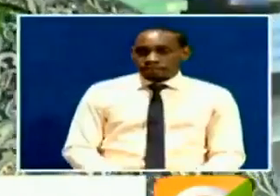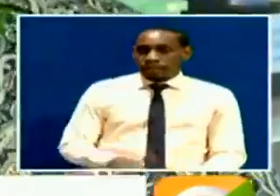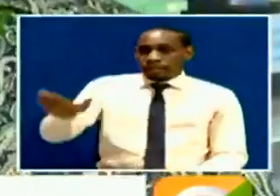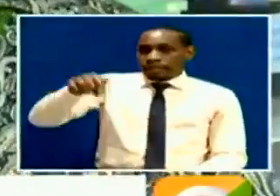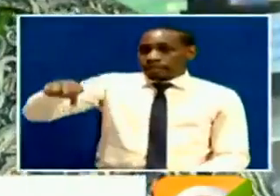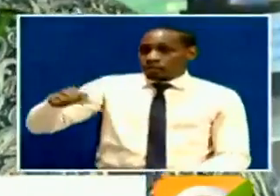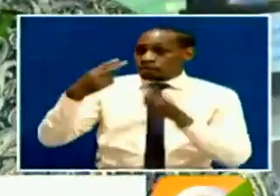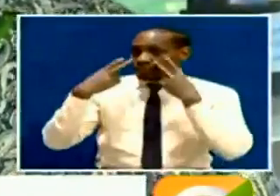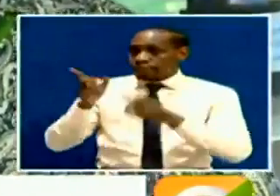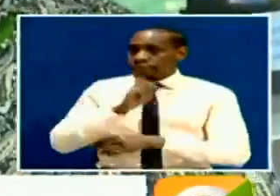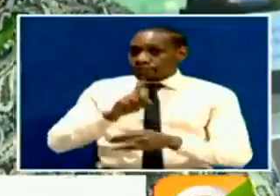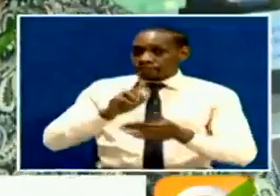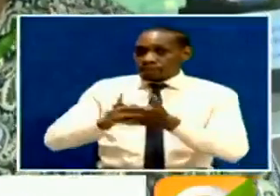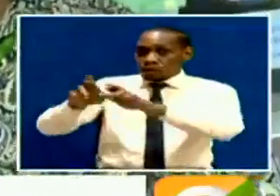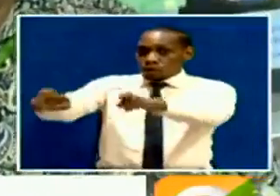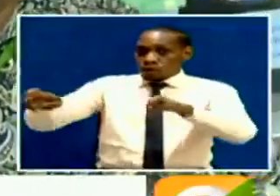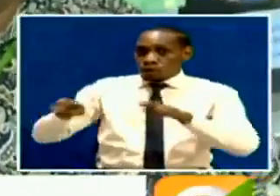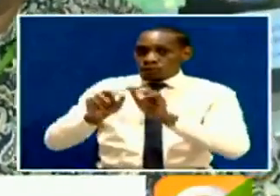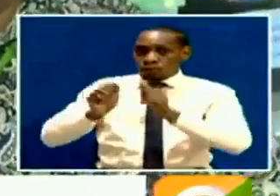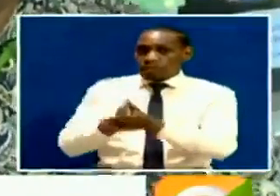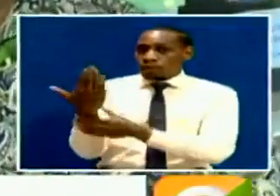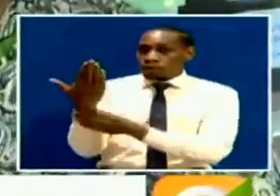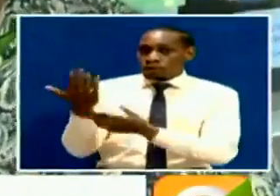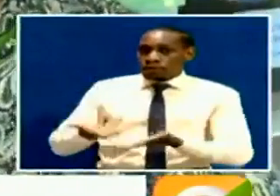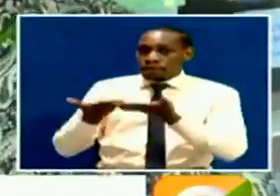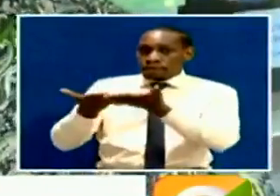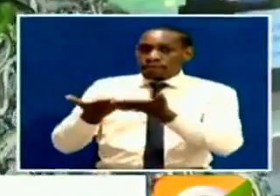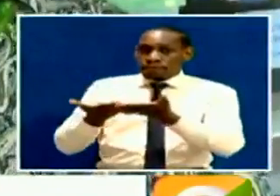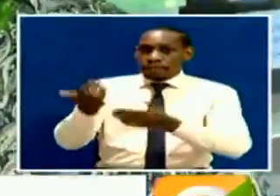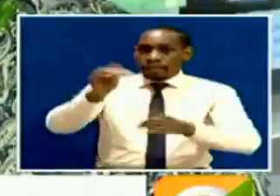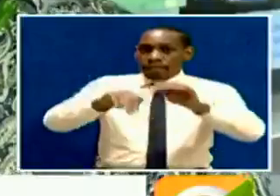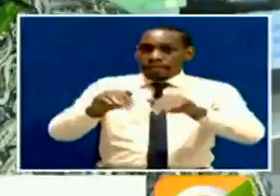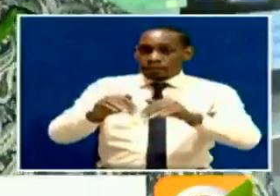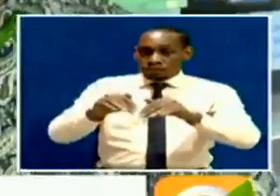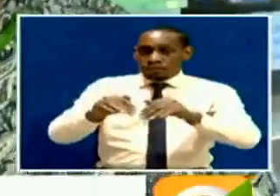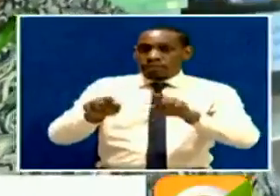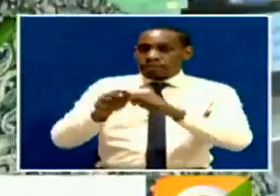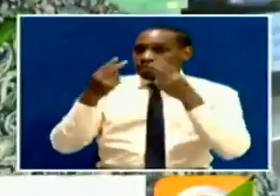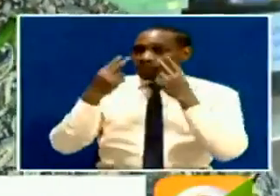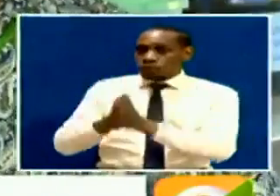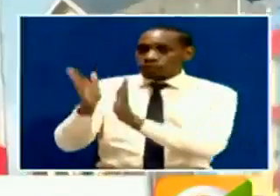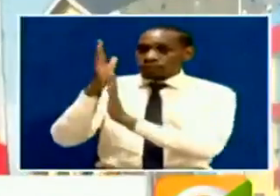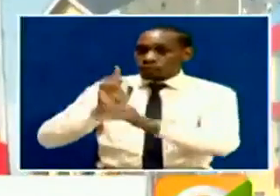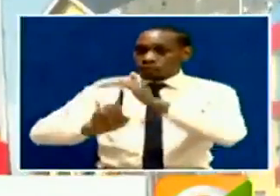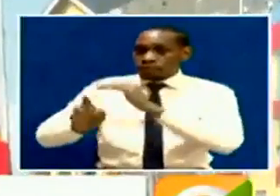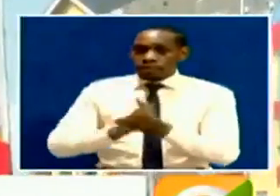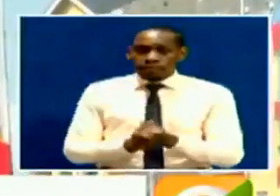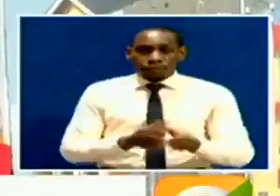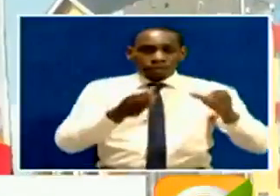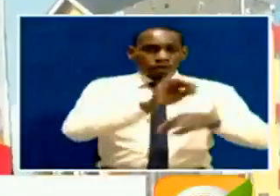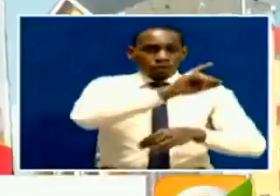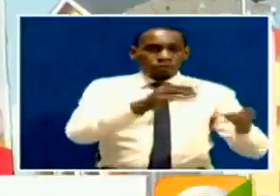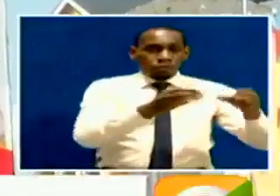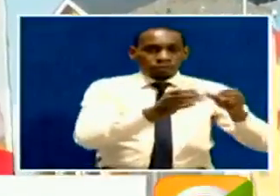chini nafikiri mmeweza kuona chumba ambao tumeweza kuweka makaratasi ambayo tunaita ballot papers. Na mmeona security wameingia. Chama cha